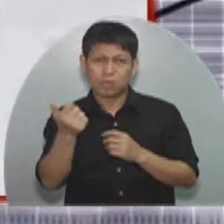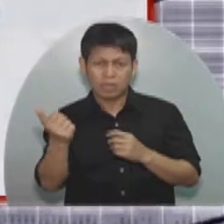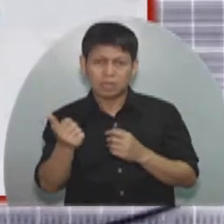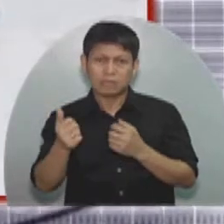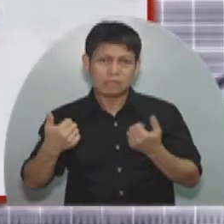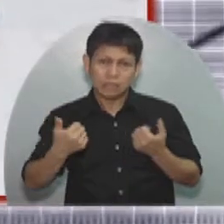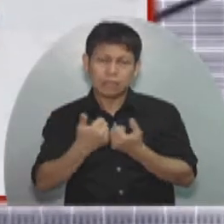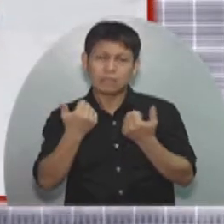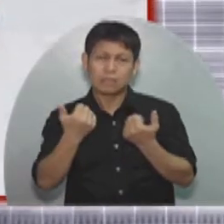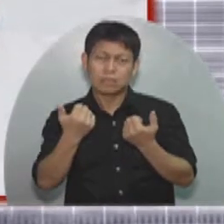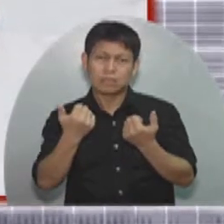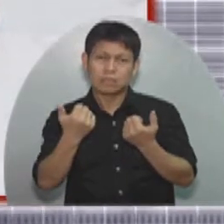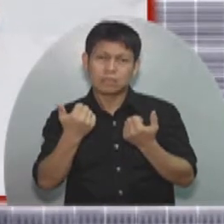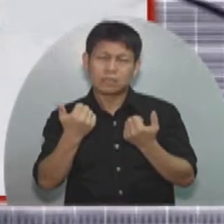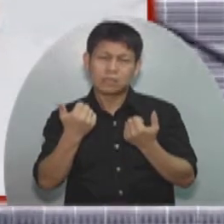sakuna